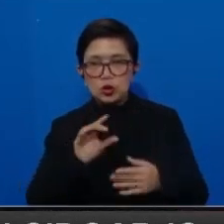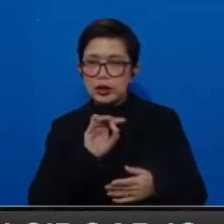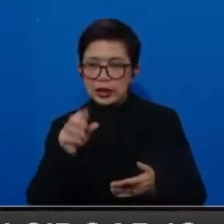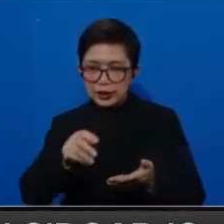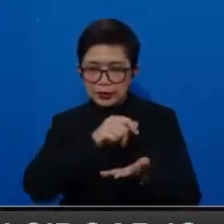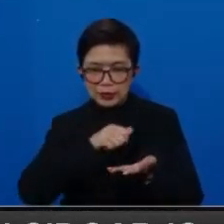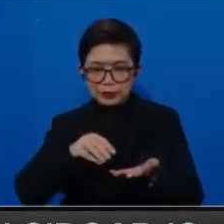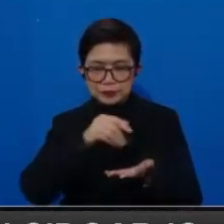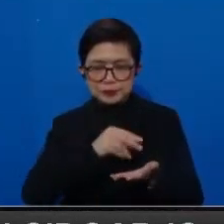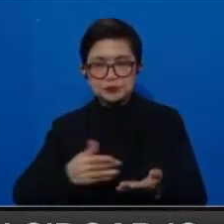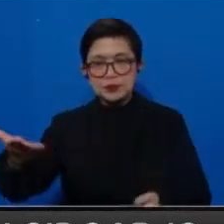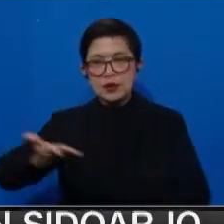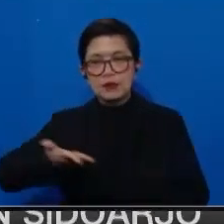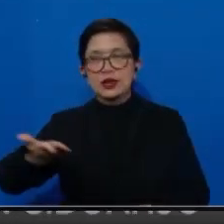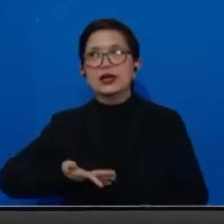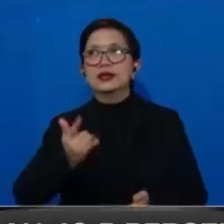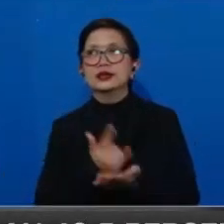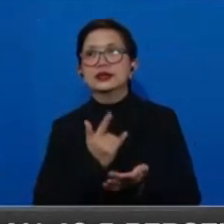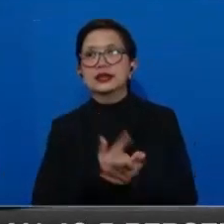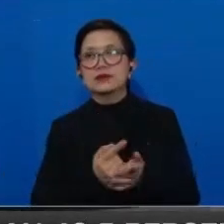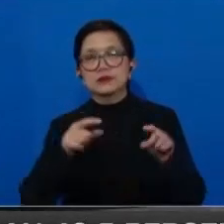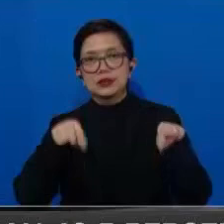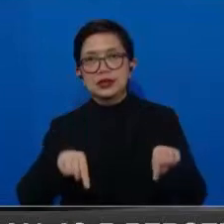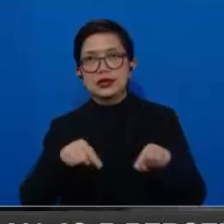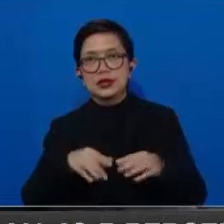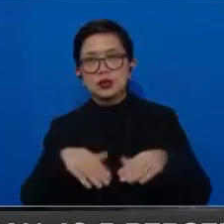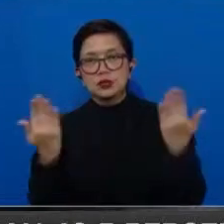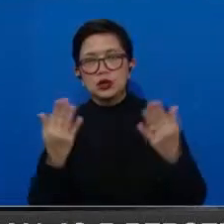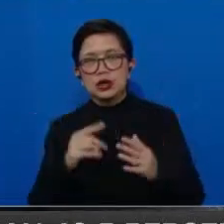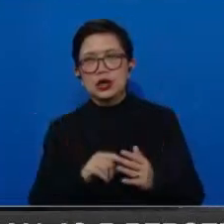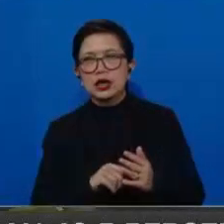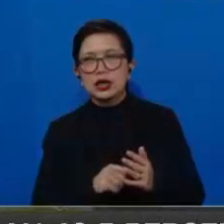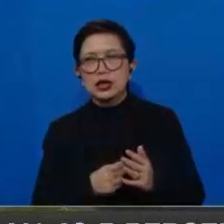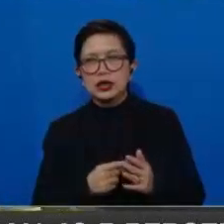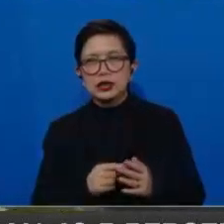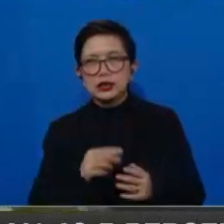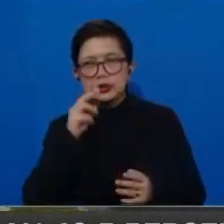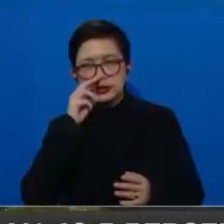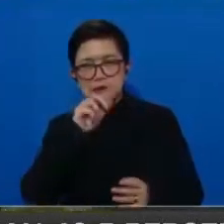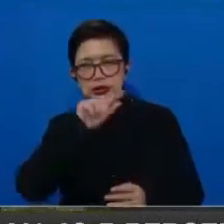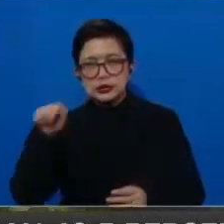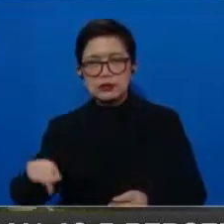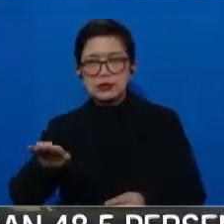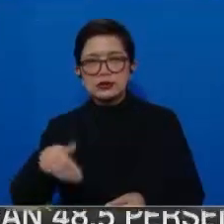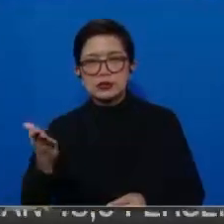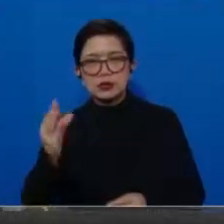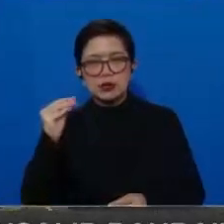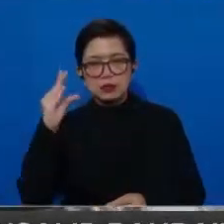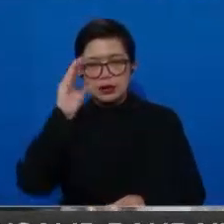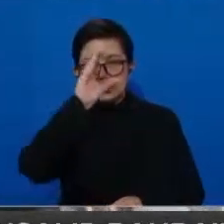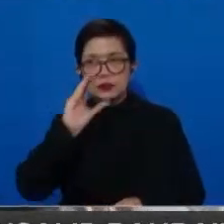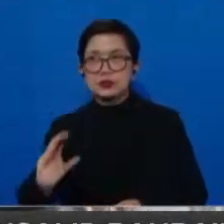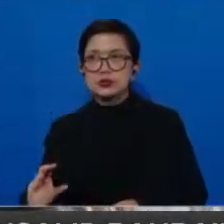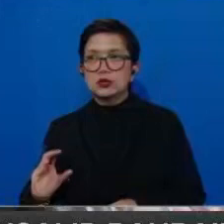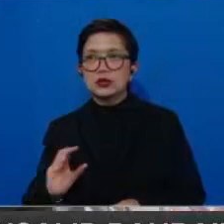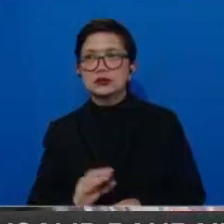alasan pelanggan tetap setia untuk datang. Buka setiap hari Senin hingga Sabtu sejak pagi sampai sore. Seblak Gaul yang awalnya